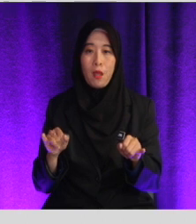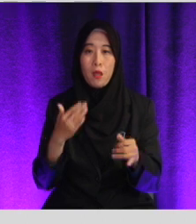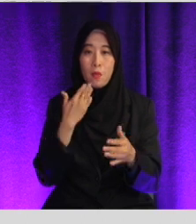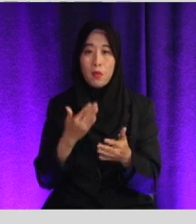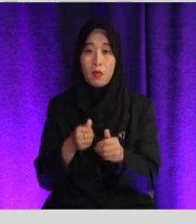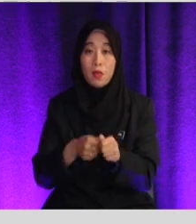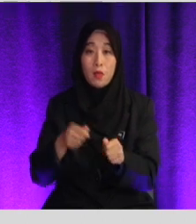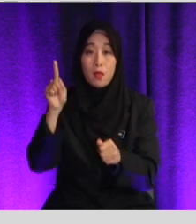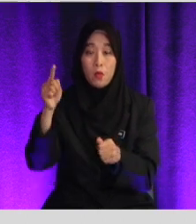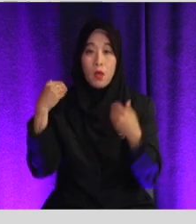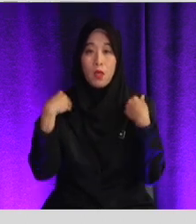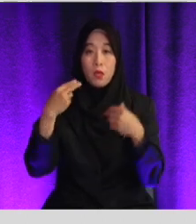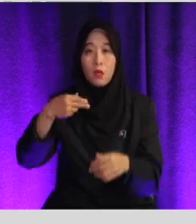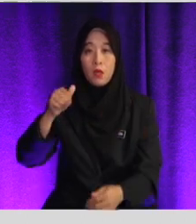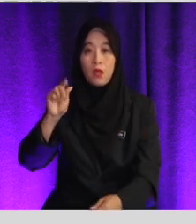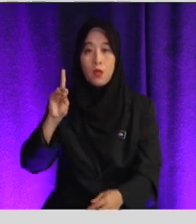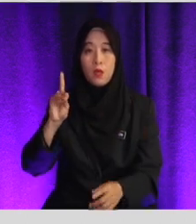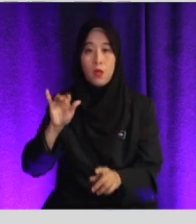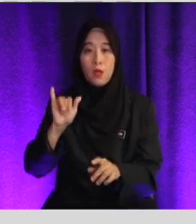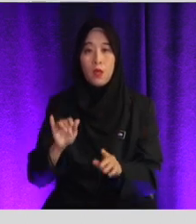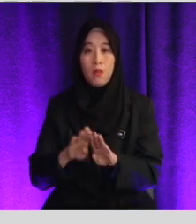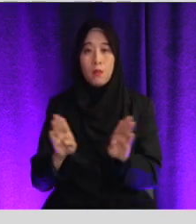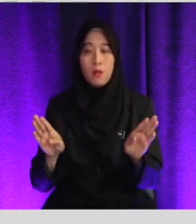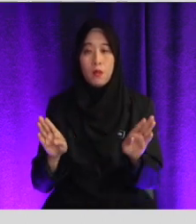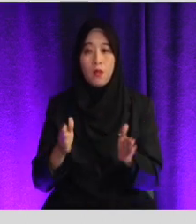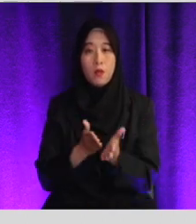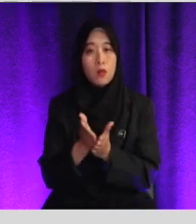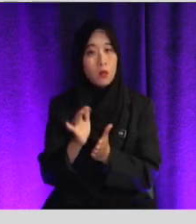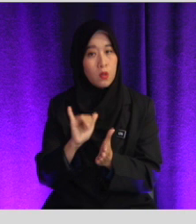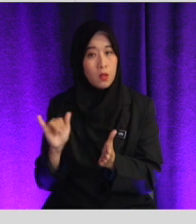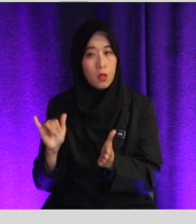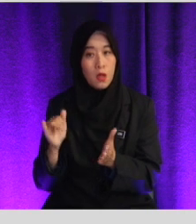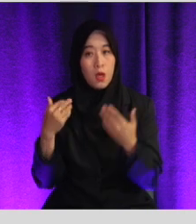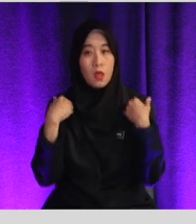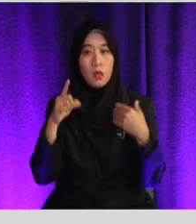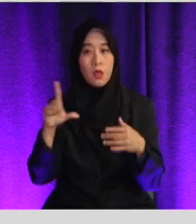tu dia ada had julat yang berbeza. Seterusnya adalah fuse